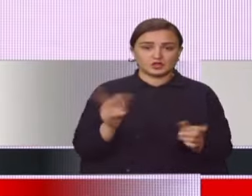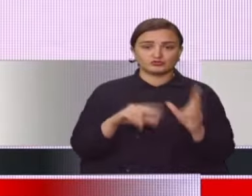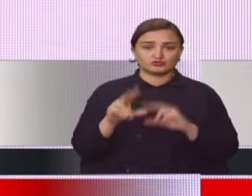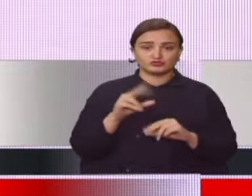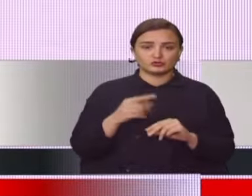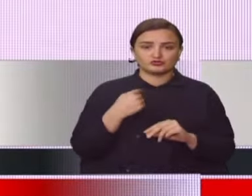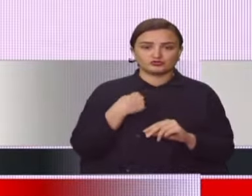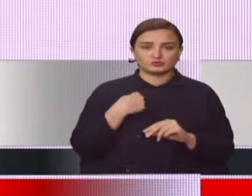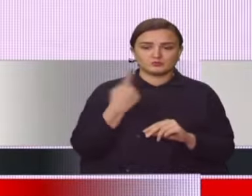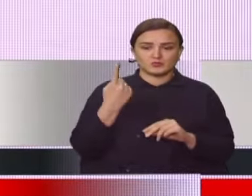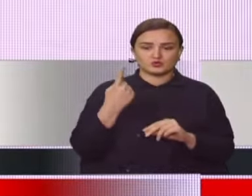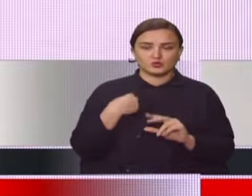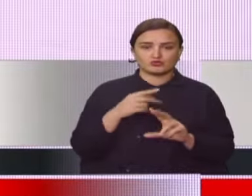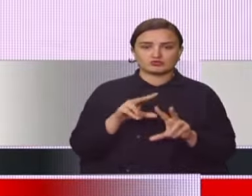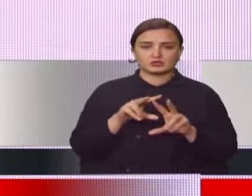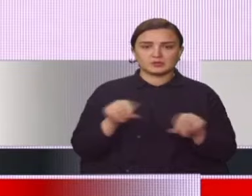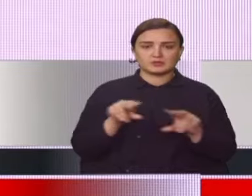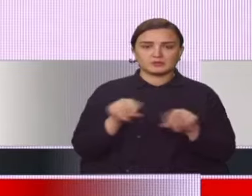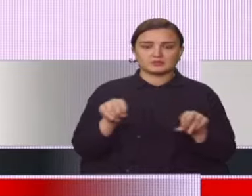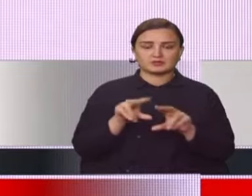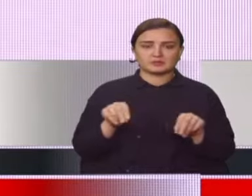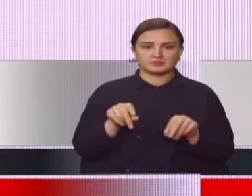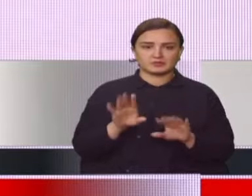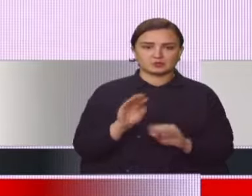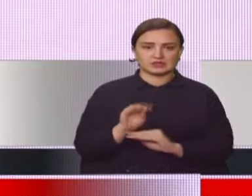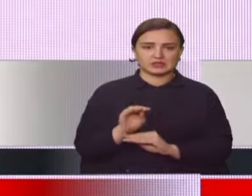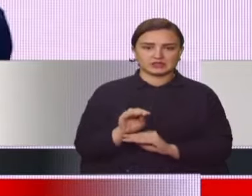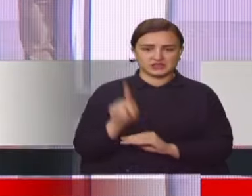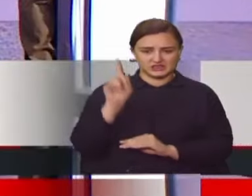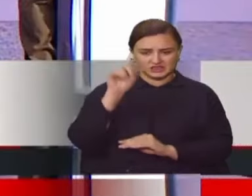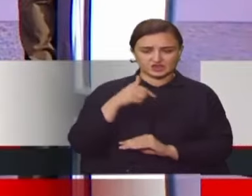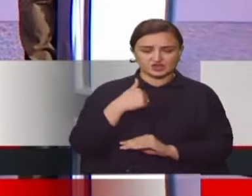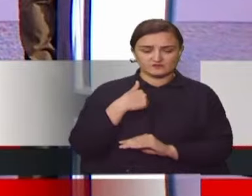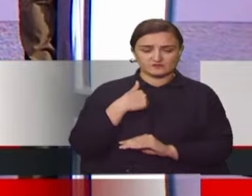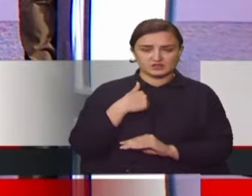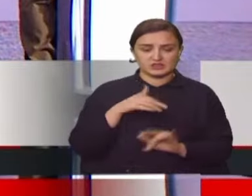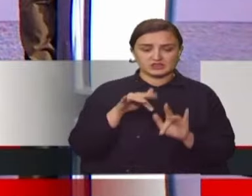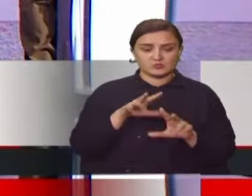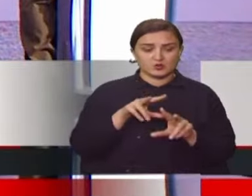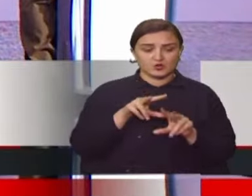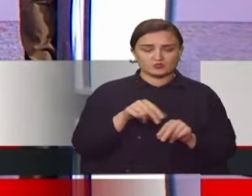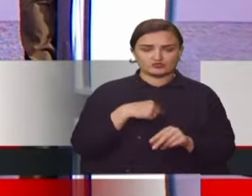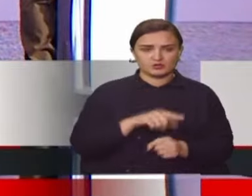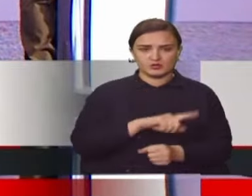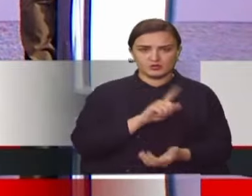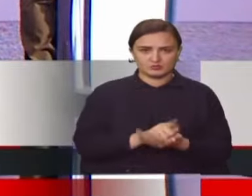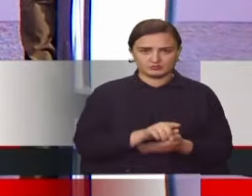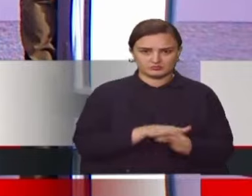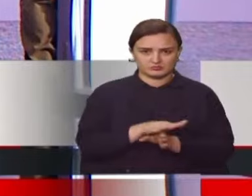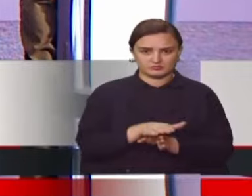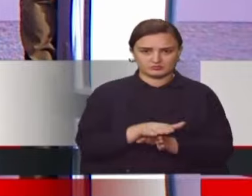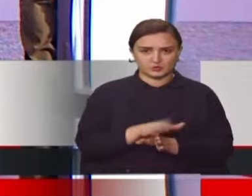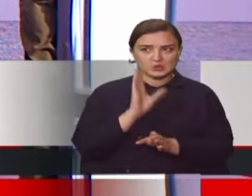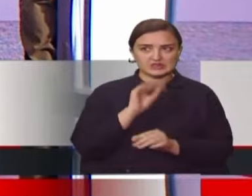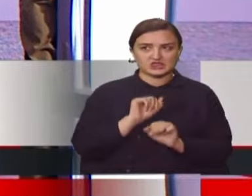მარტო ჩვენი დაპირებების წინააღმდეგ არის ხოლმე კრიტიკა, იმიტომ რომ ხვდებიან, რომ ჩვენ ამის გამკეთებლები ვართ, თუ ამის შანსი გაგვიჭდა. და